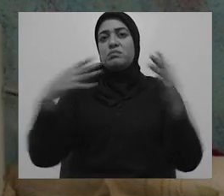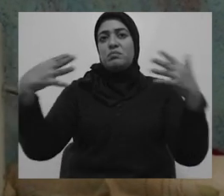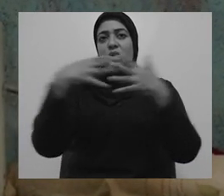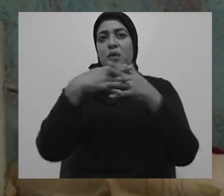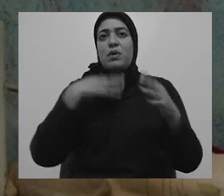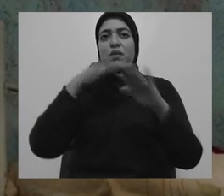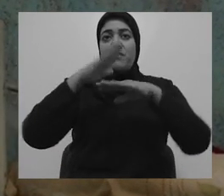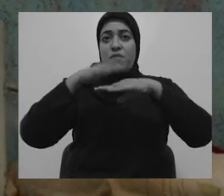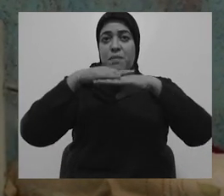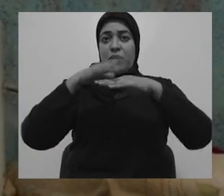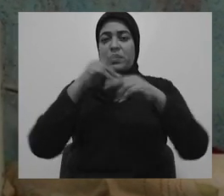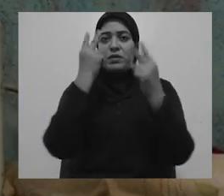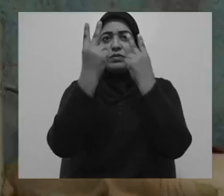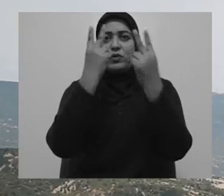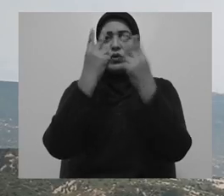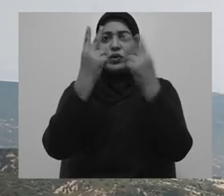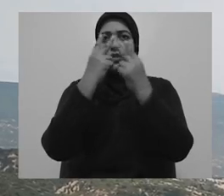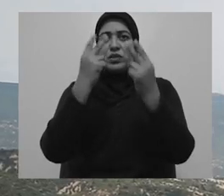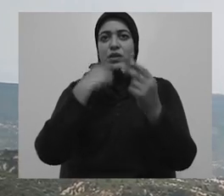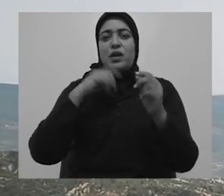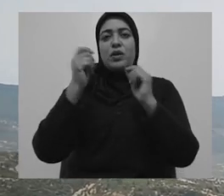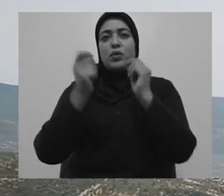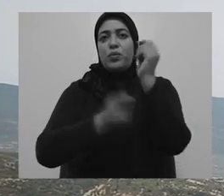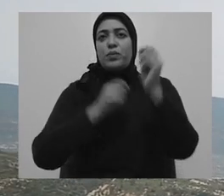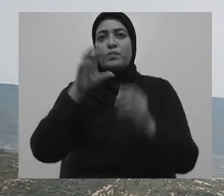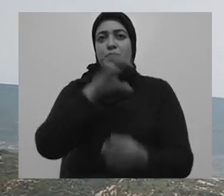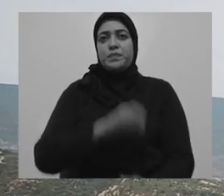Béjaïa. J'ai 22 ans.